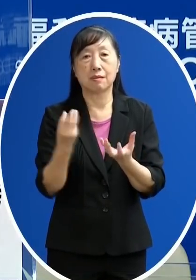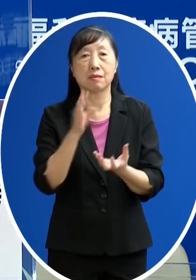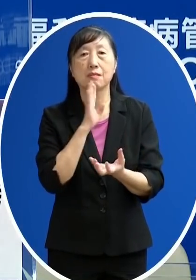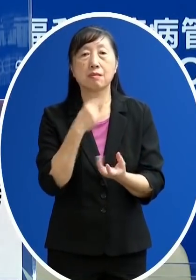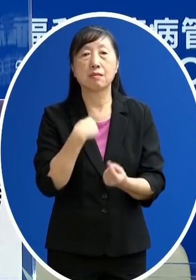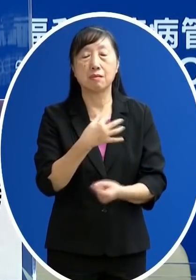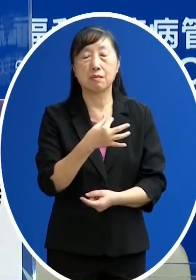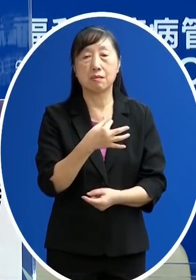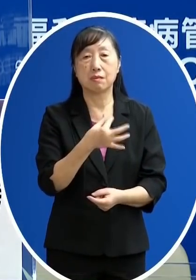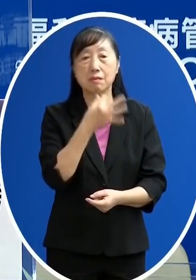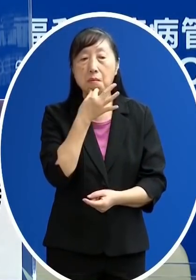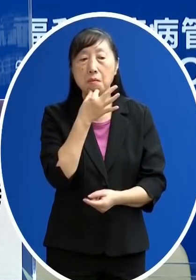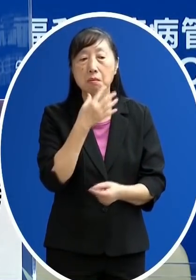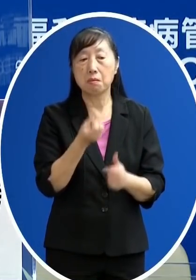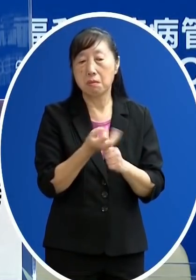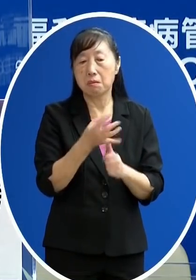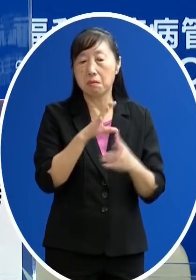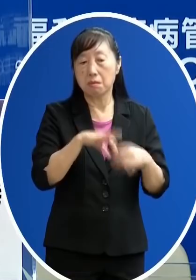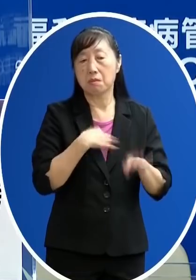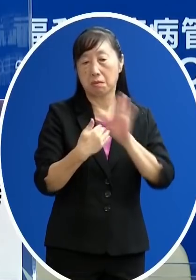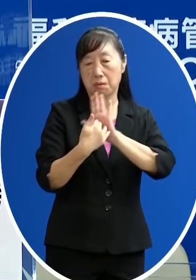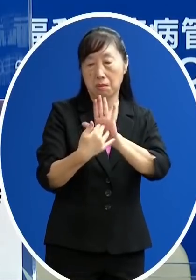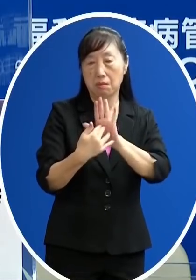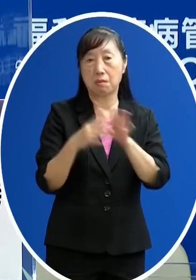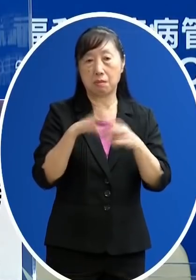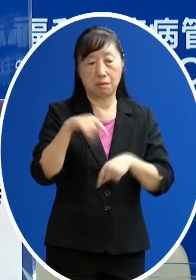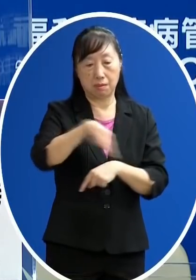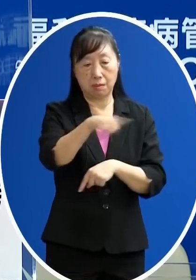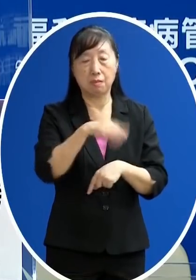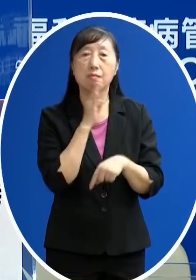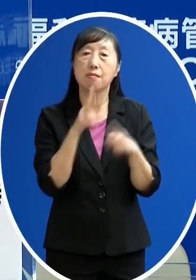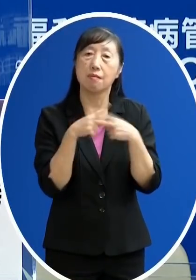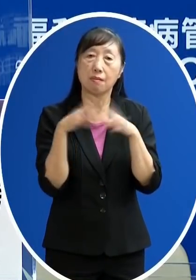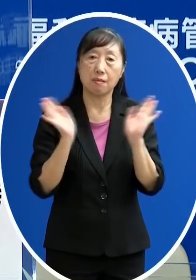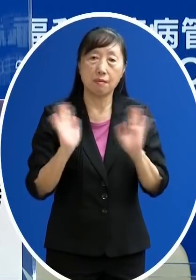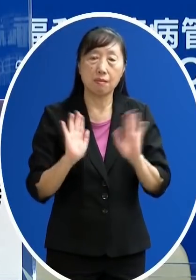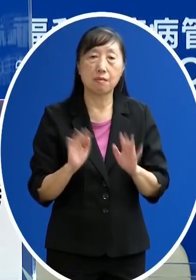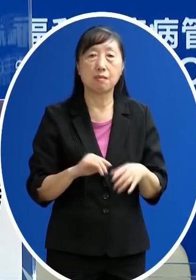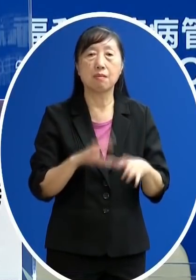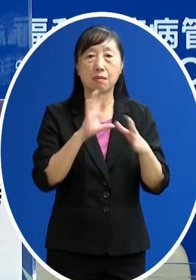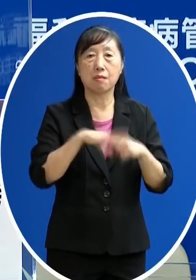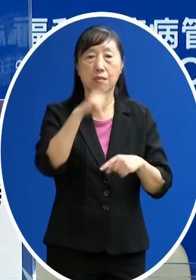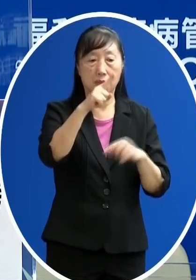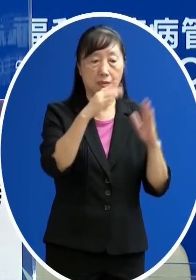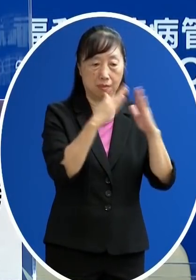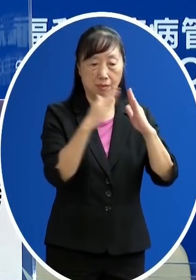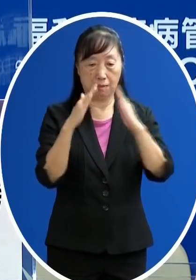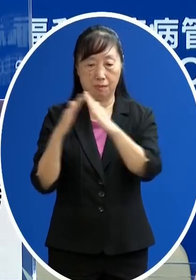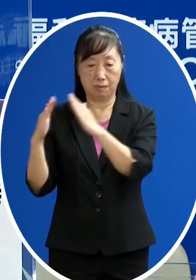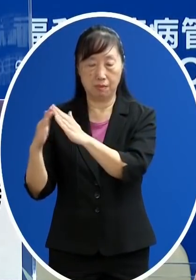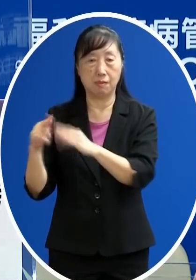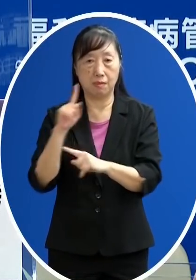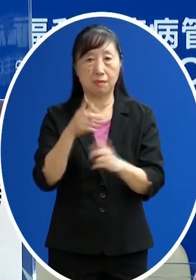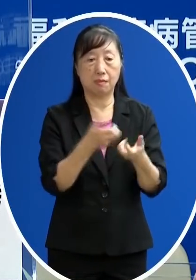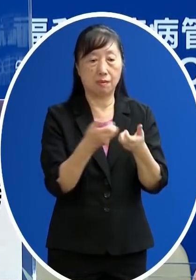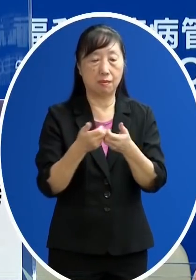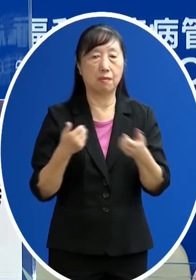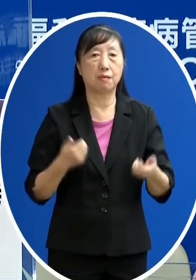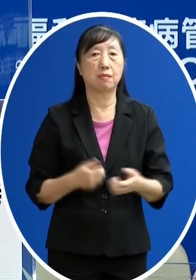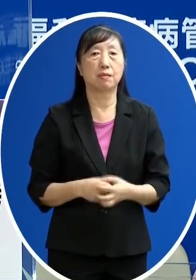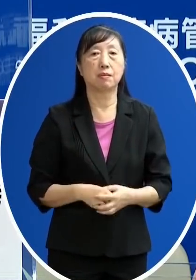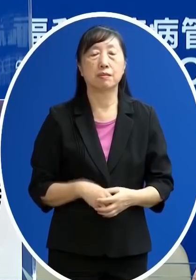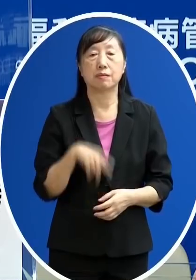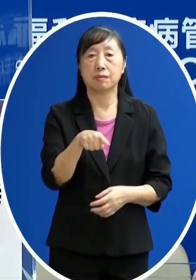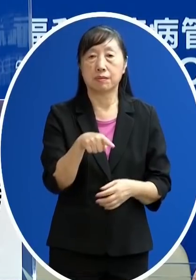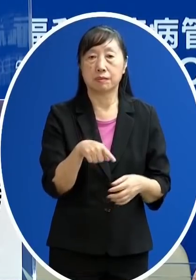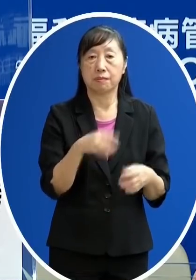性的居家隔离，因为这边都是小朋友，所以大家是一户一户的情况。然后另外这个幼